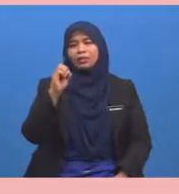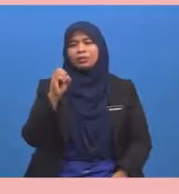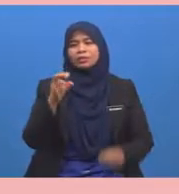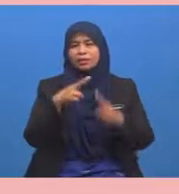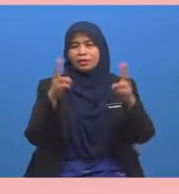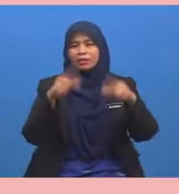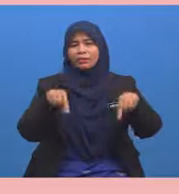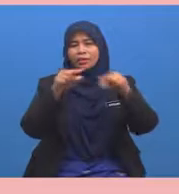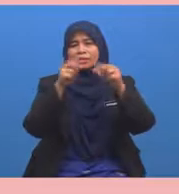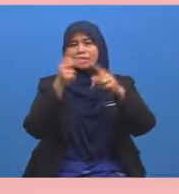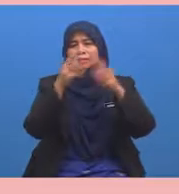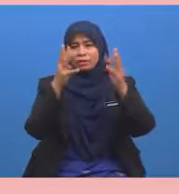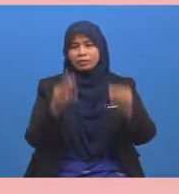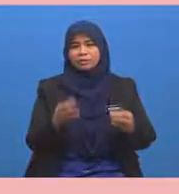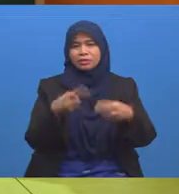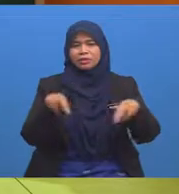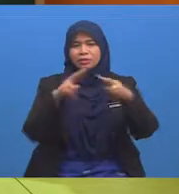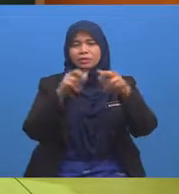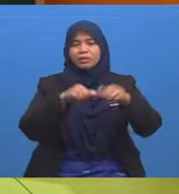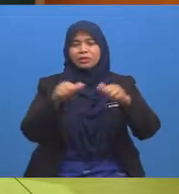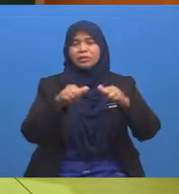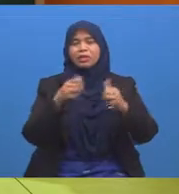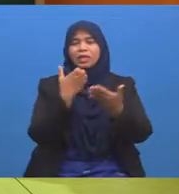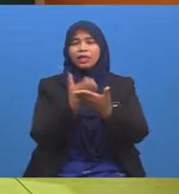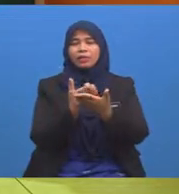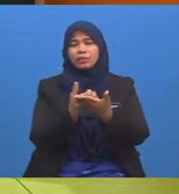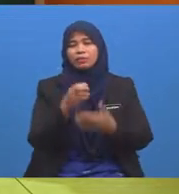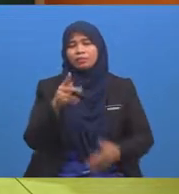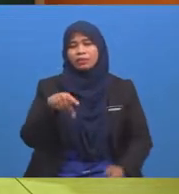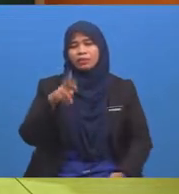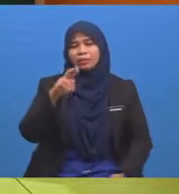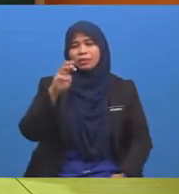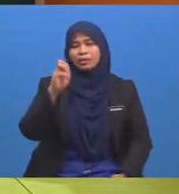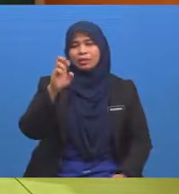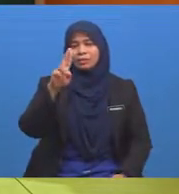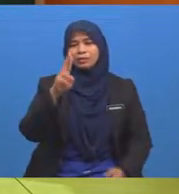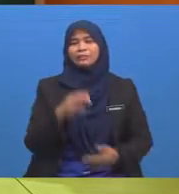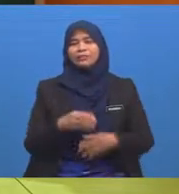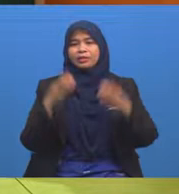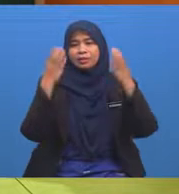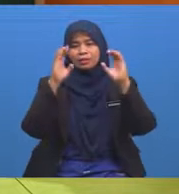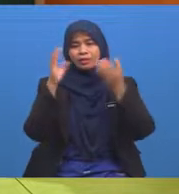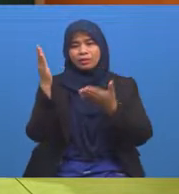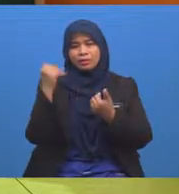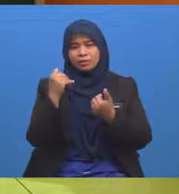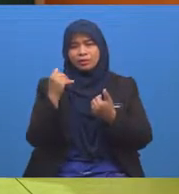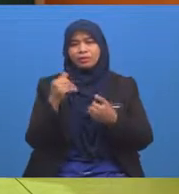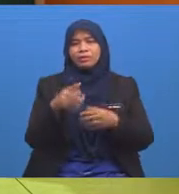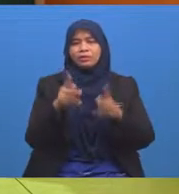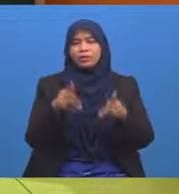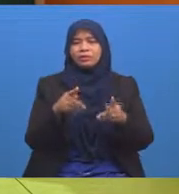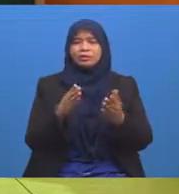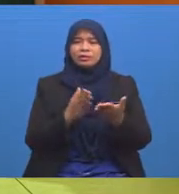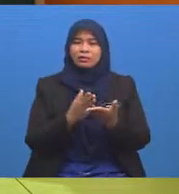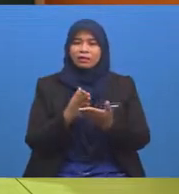terutamanya aktiviti ekonomi prima. Baiklah pelajar, cikgu berharap pelajar masih bersemangat untuk